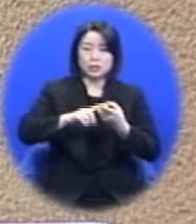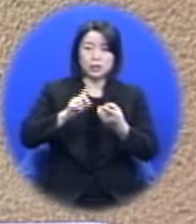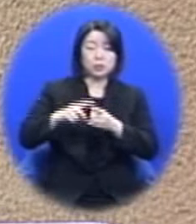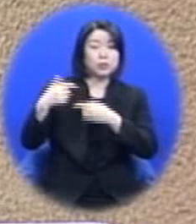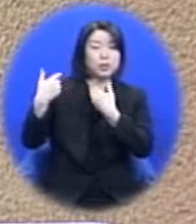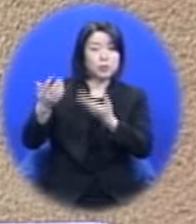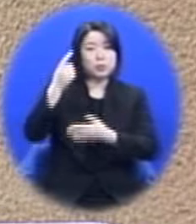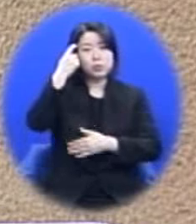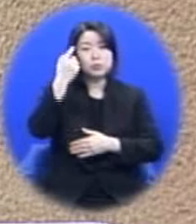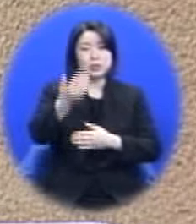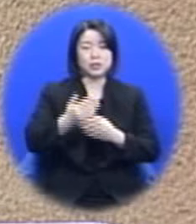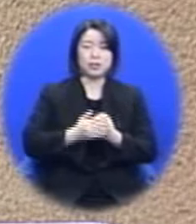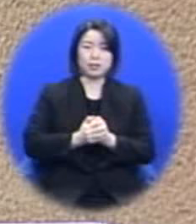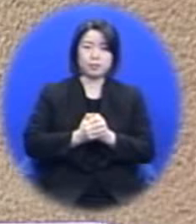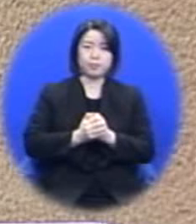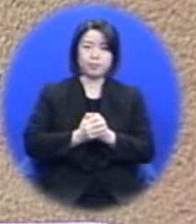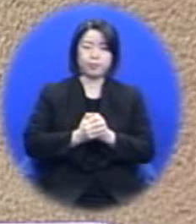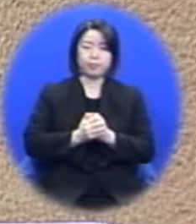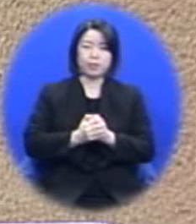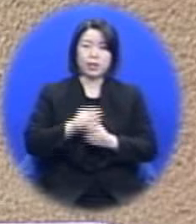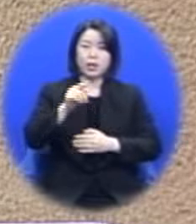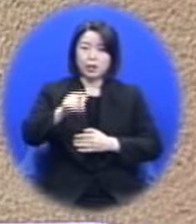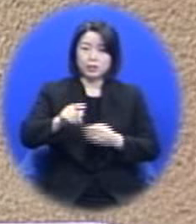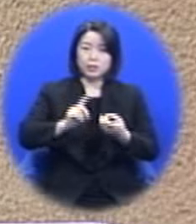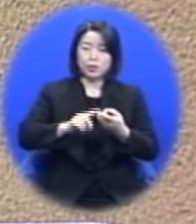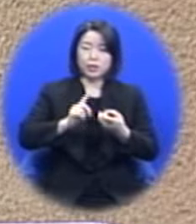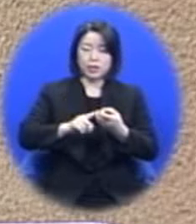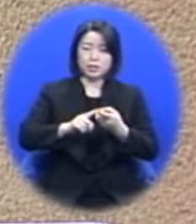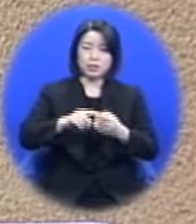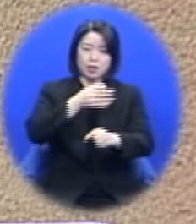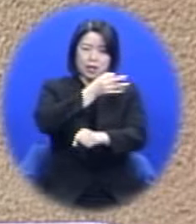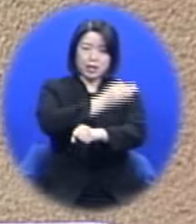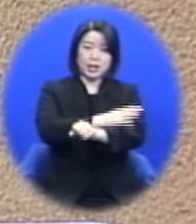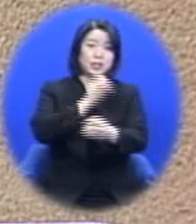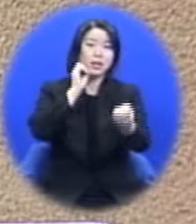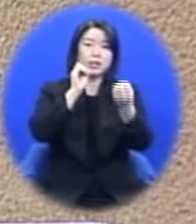지금 간단하게 그걸 대답하기가 쉬운 질문 아니지만,